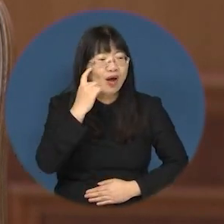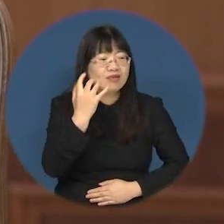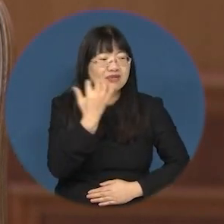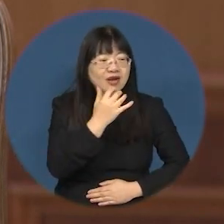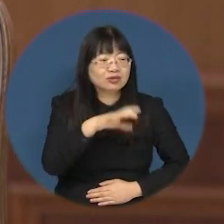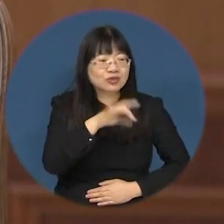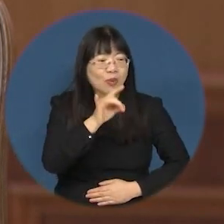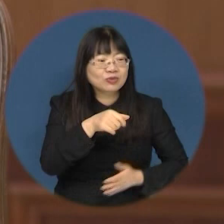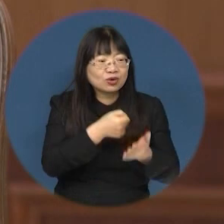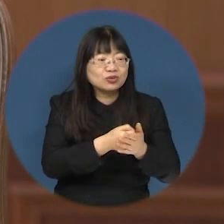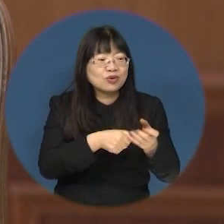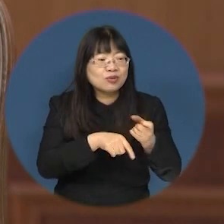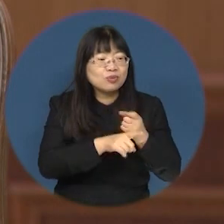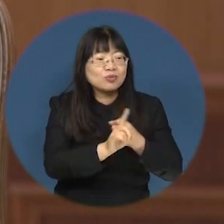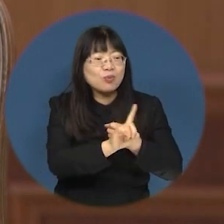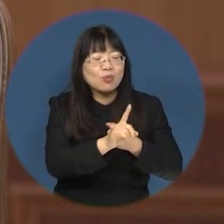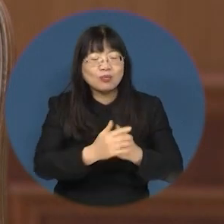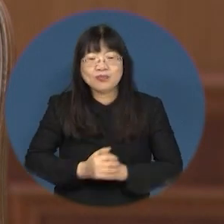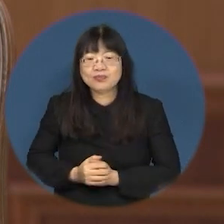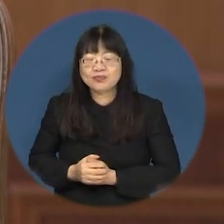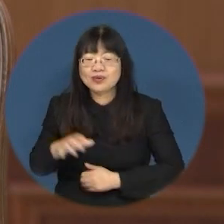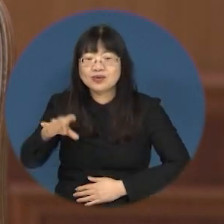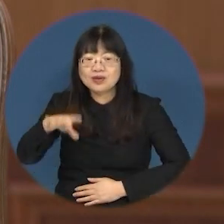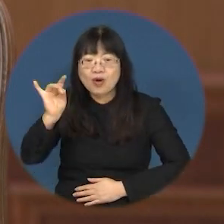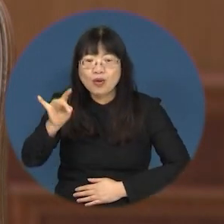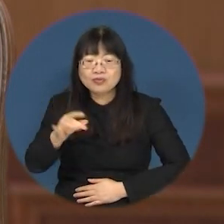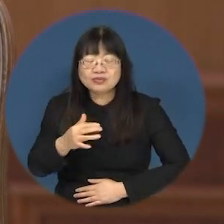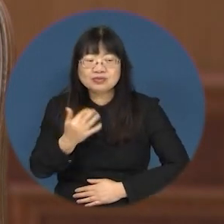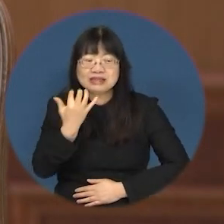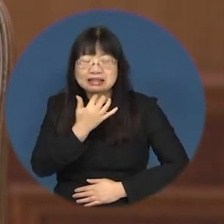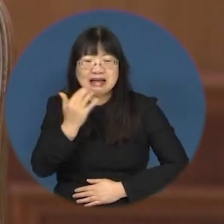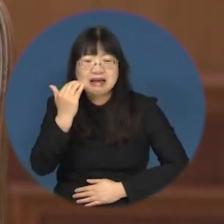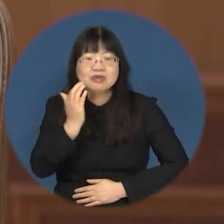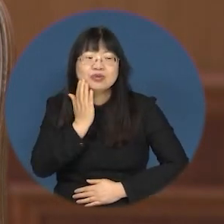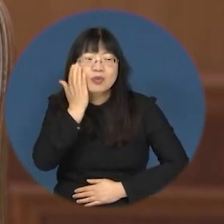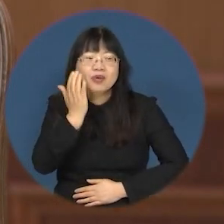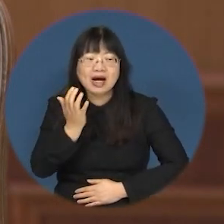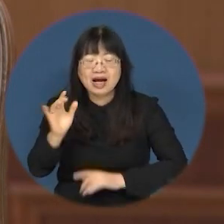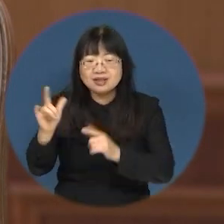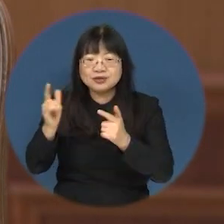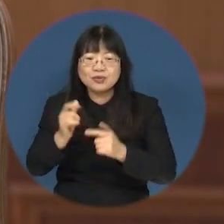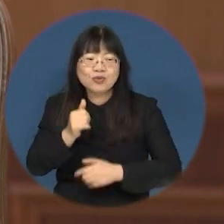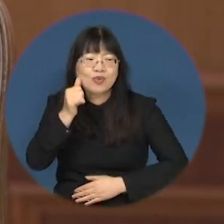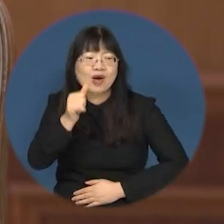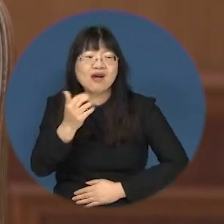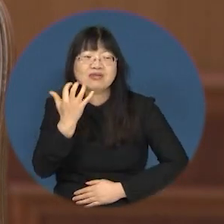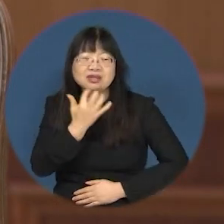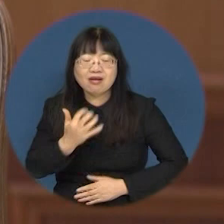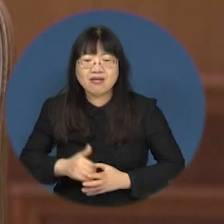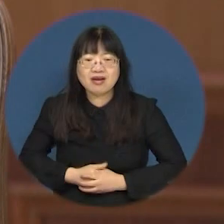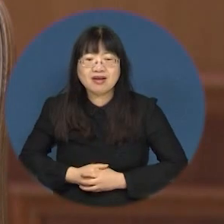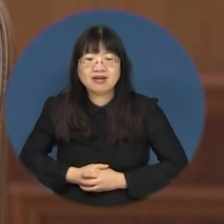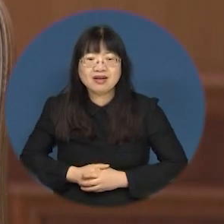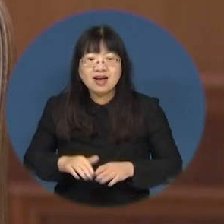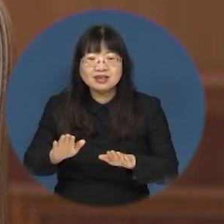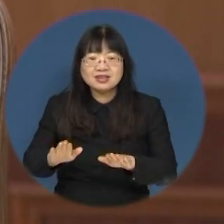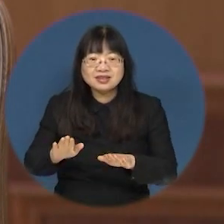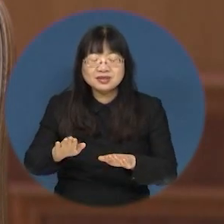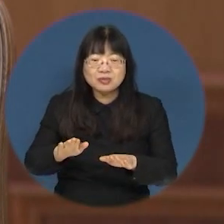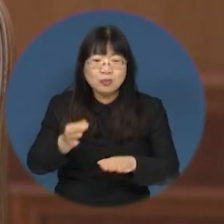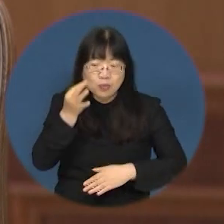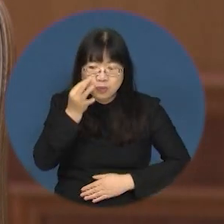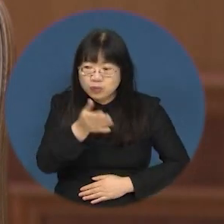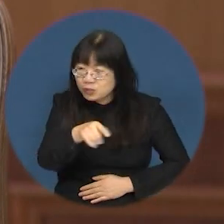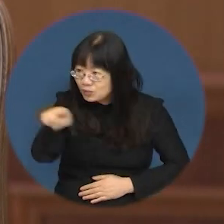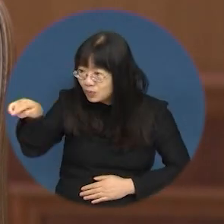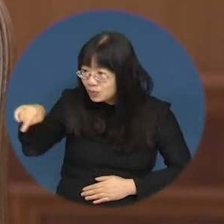이것이 처음에 제가 이제 공룡을 잡았을 때는 초록 색깔이 아니고 그 갈색으로 했어요. 지금 이렇게 수두에 보이는